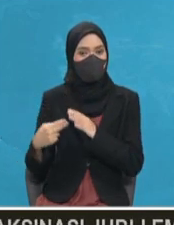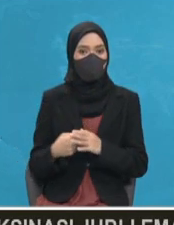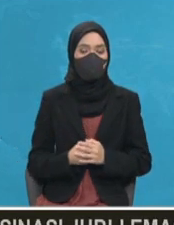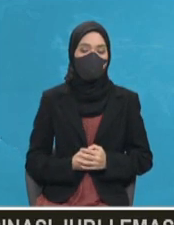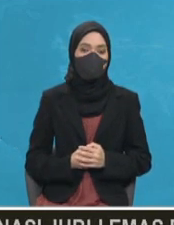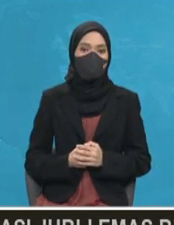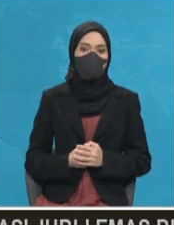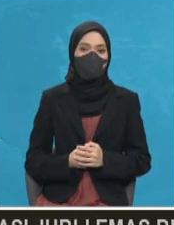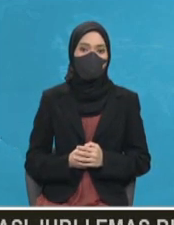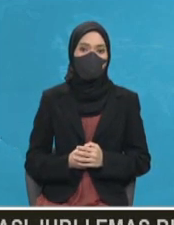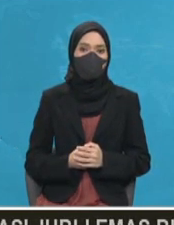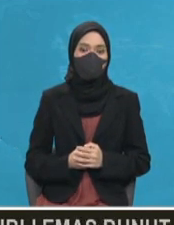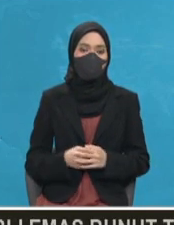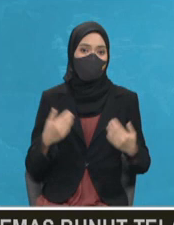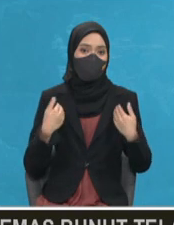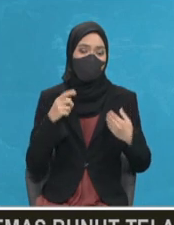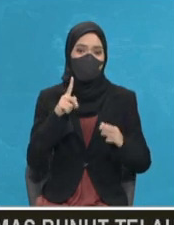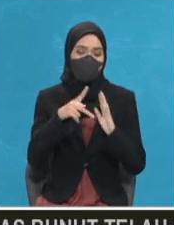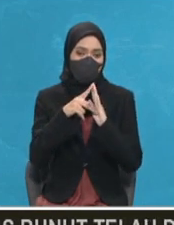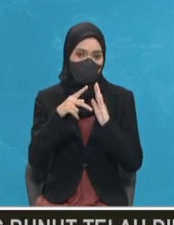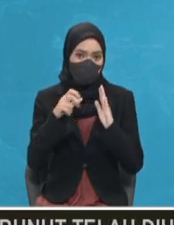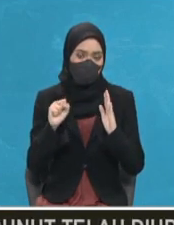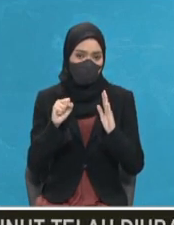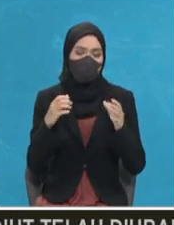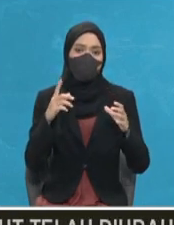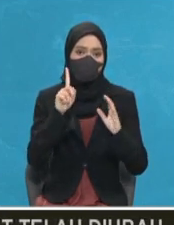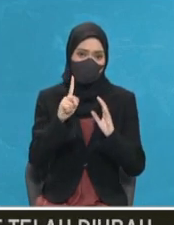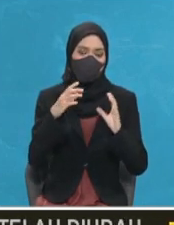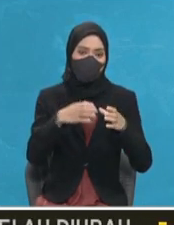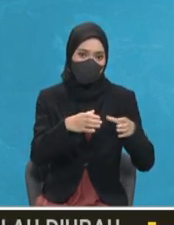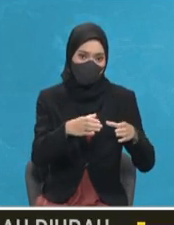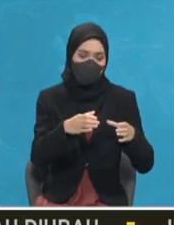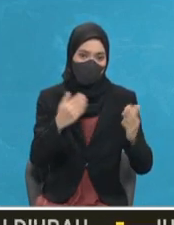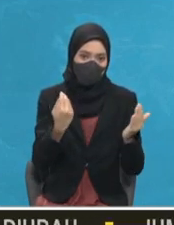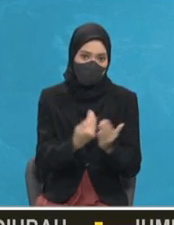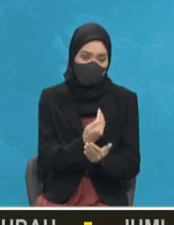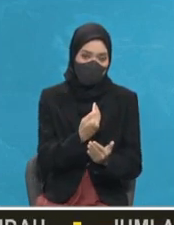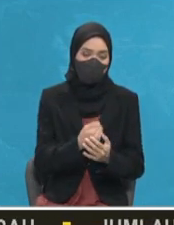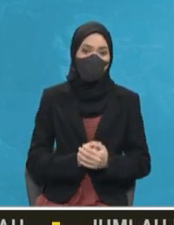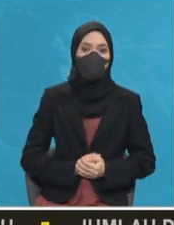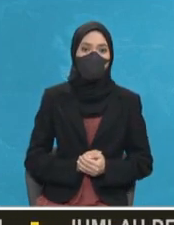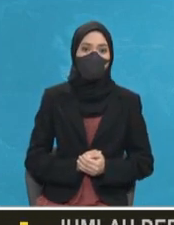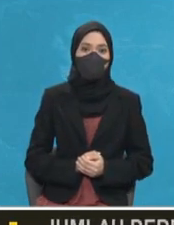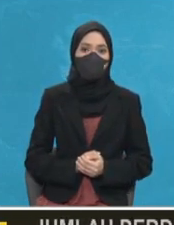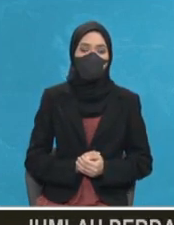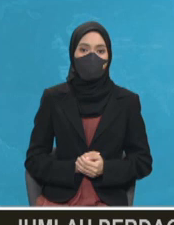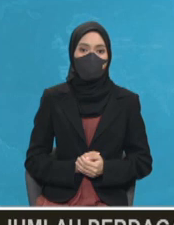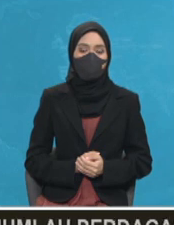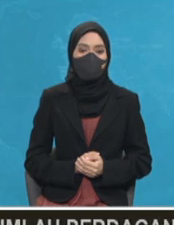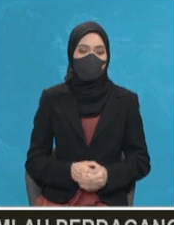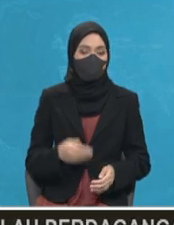Hai Selain itu terdapat satu Cluster baru telah dikesan 3GS baru pada hari ini telah dikaitkan dengan cash